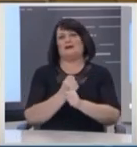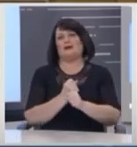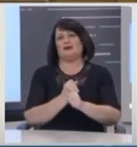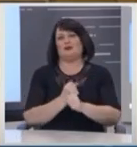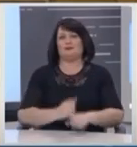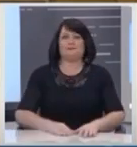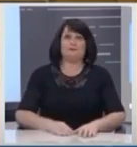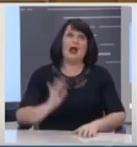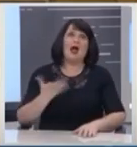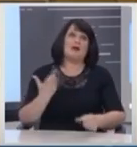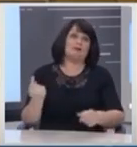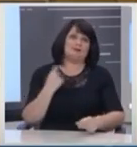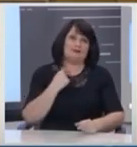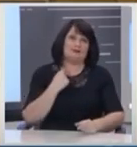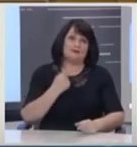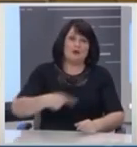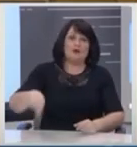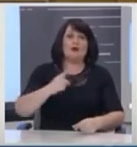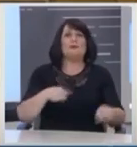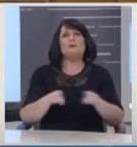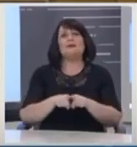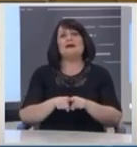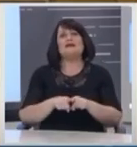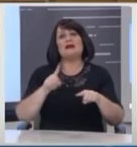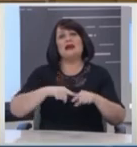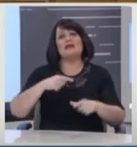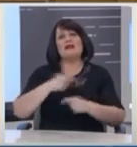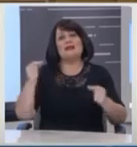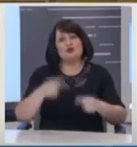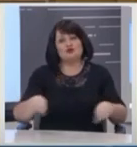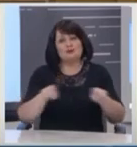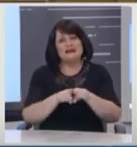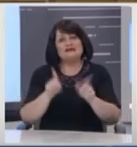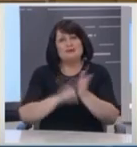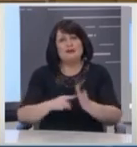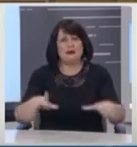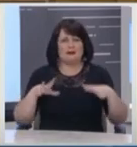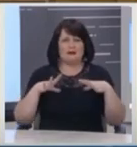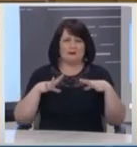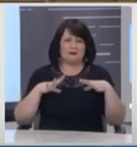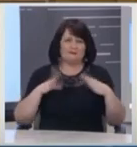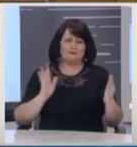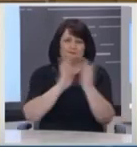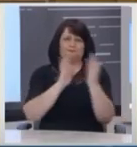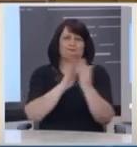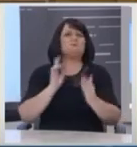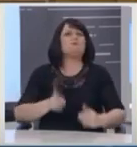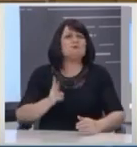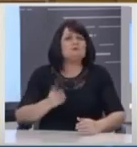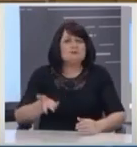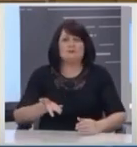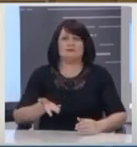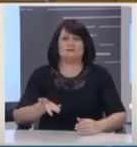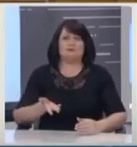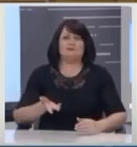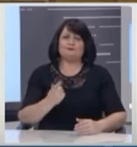Αν δεν τα καταφέρουμε, τότε όλοι μαζί, Ελλάδα και Κύπρος, πρέπει να είμαστε έτοιμοι να αντιμετωπίσουμε τους κινδύνους